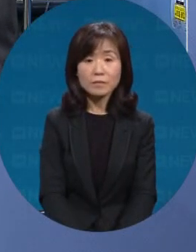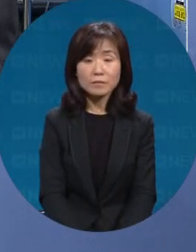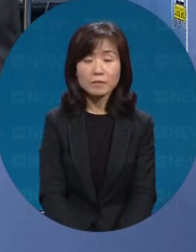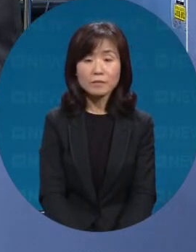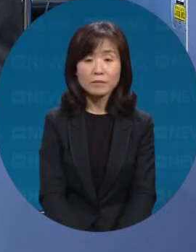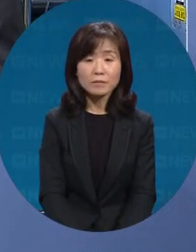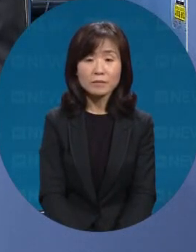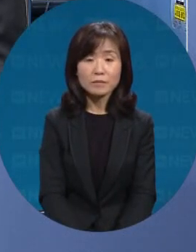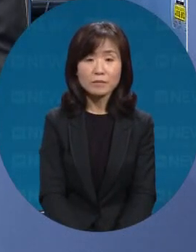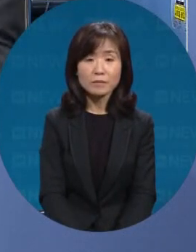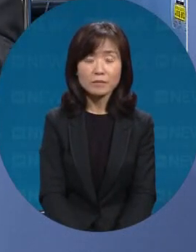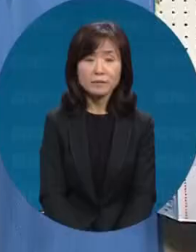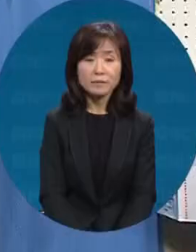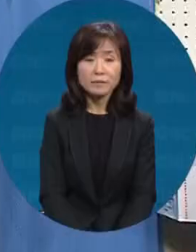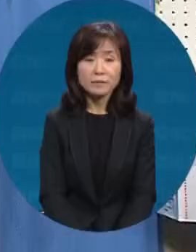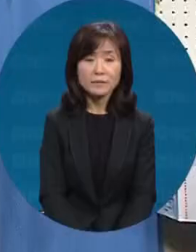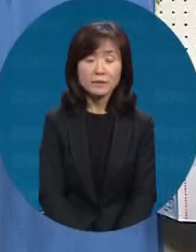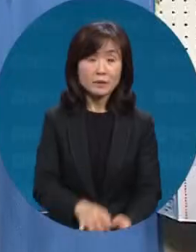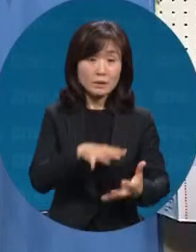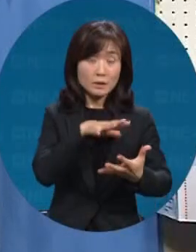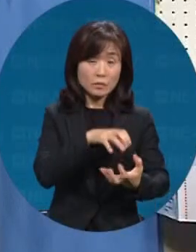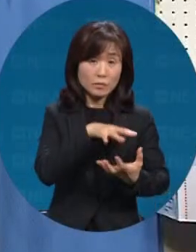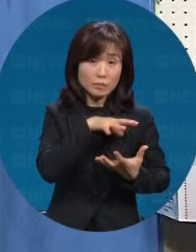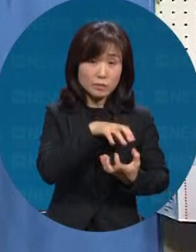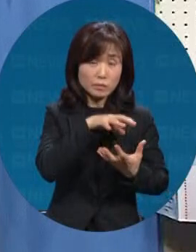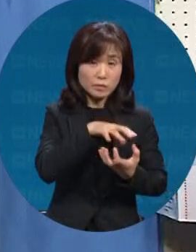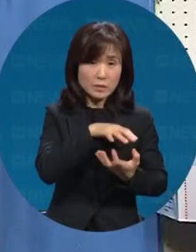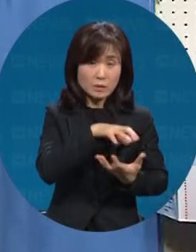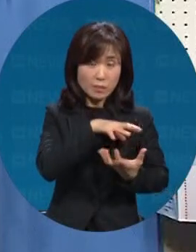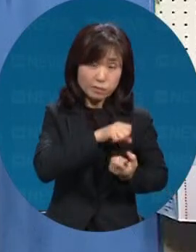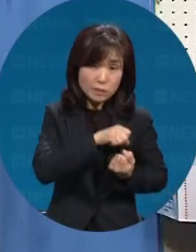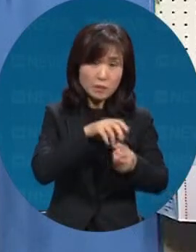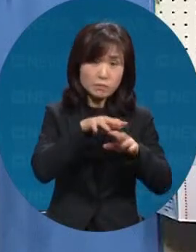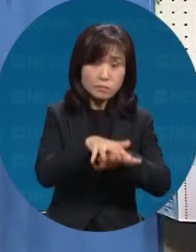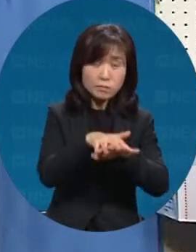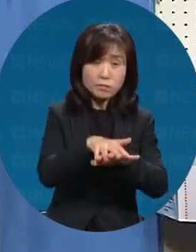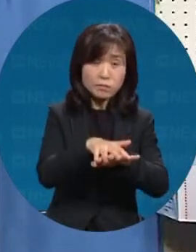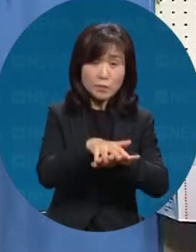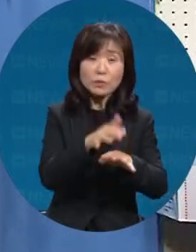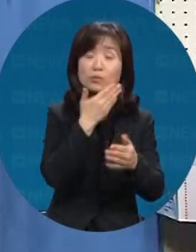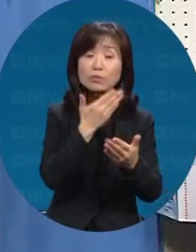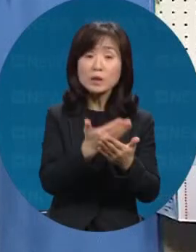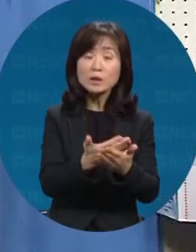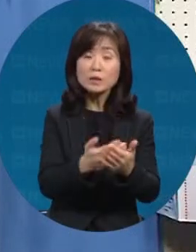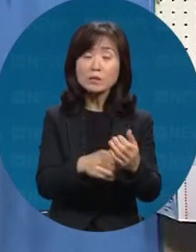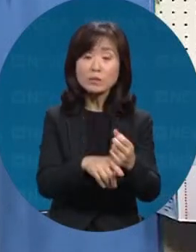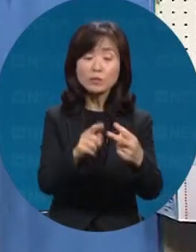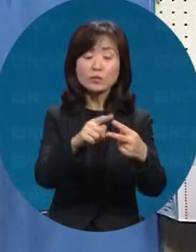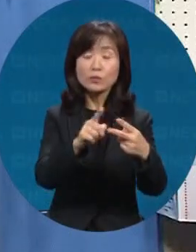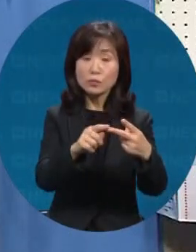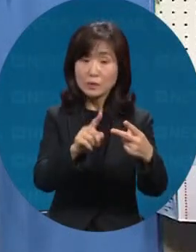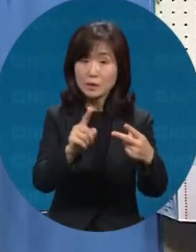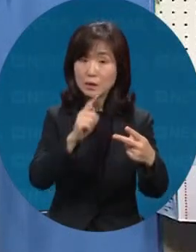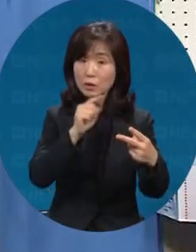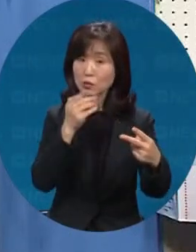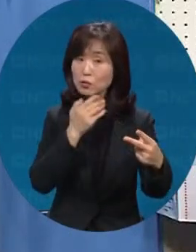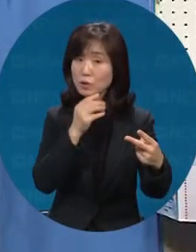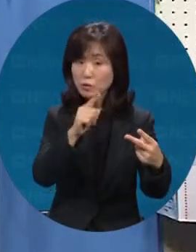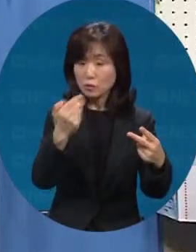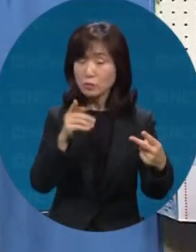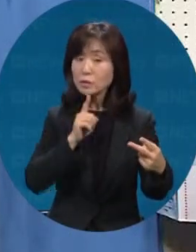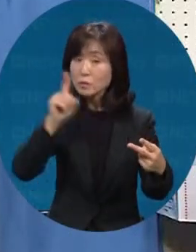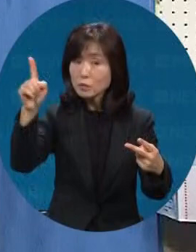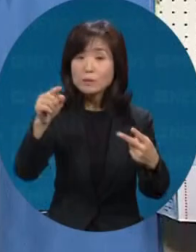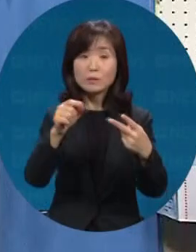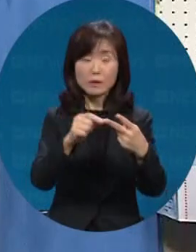예, 저희가 지금 심폐소생술의 중요한 요소는 두 가지가 있습니다. 아까 말씀드렸듯이 119에 신고를 하고 그